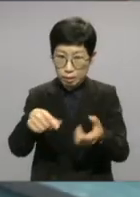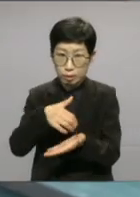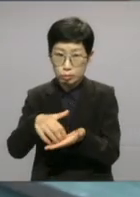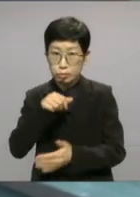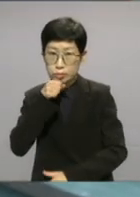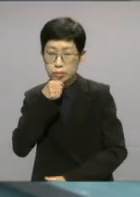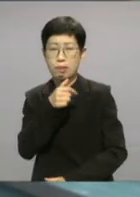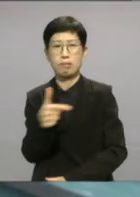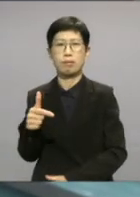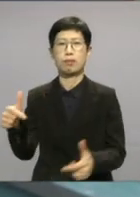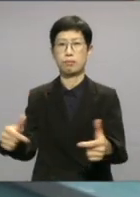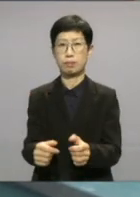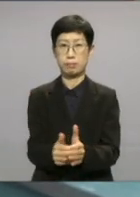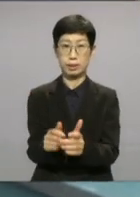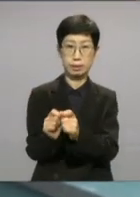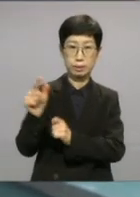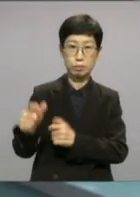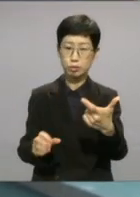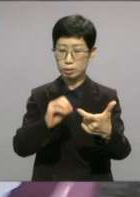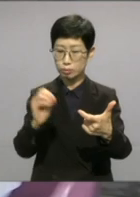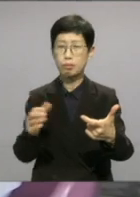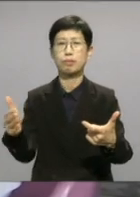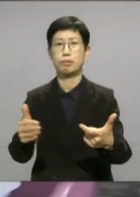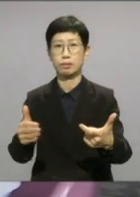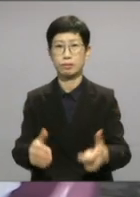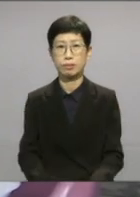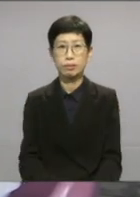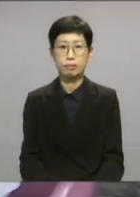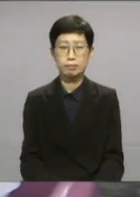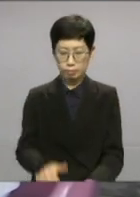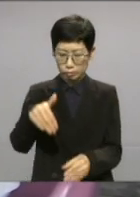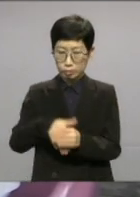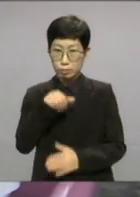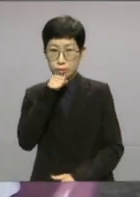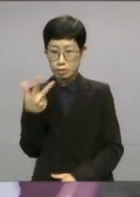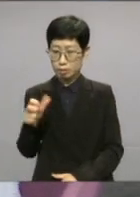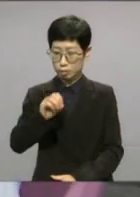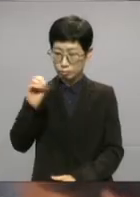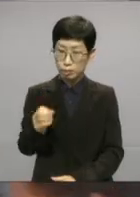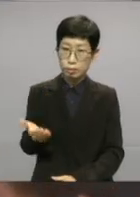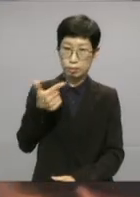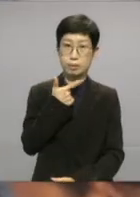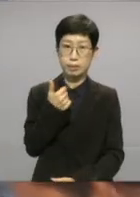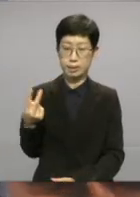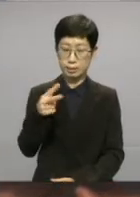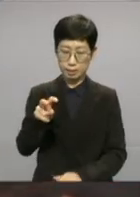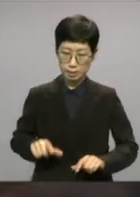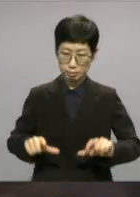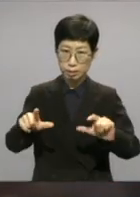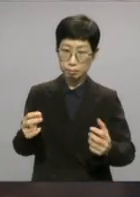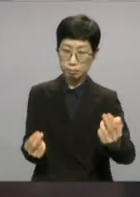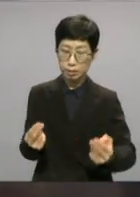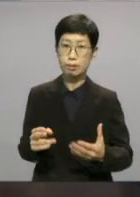떨어졌습니다. 대부분 지역에서 60% 안팎을 맴돌았는데 투표율이 75% 이상이었던 2020년